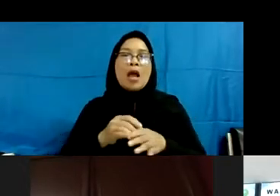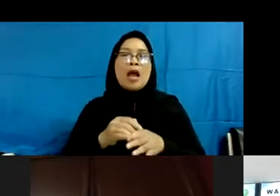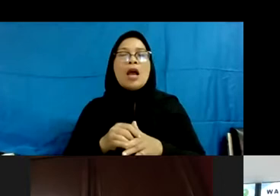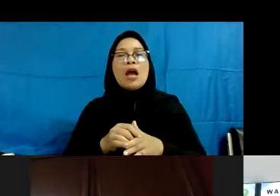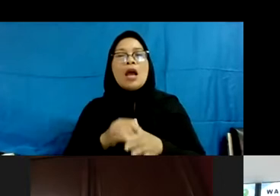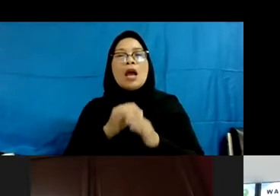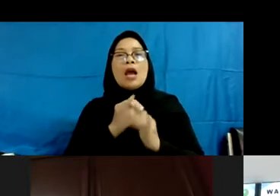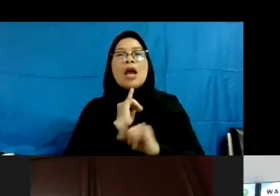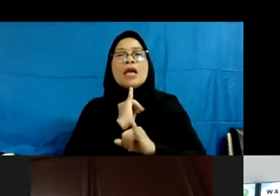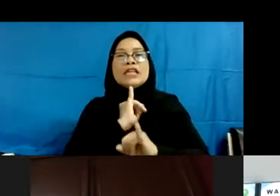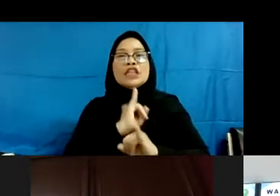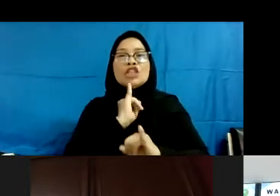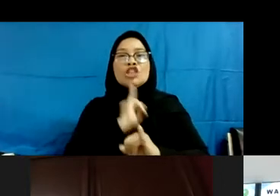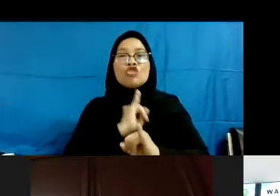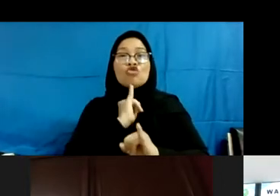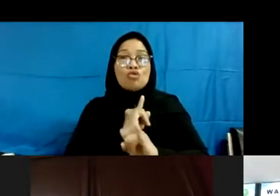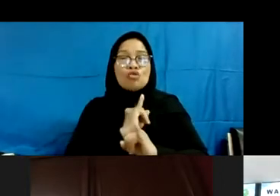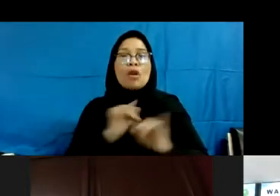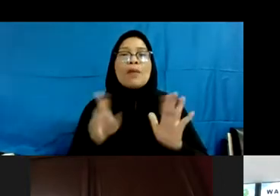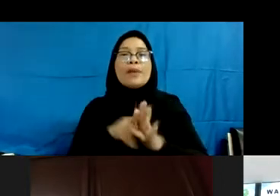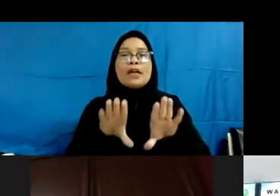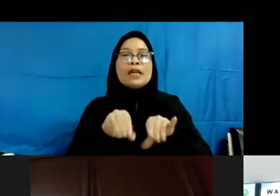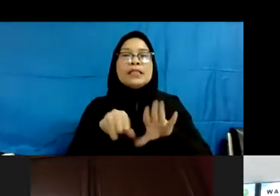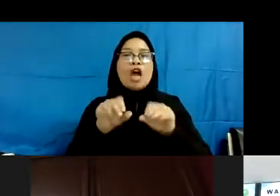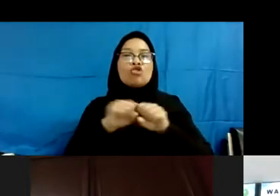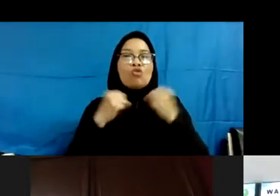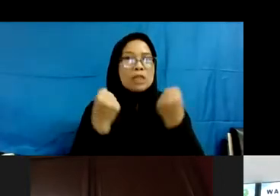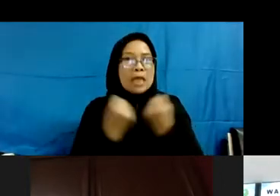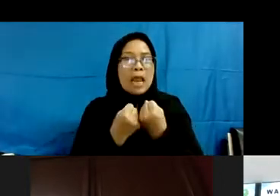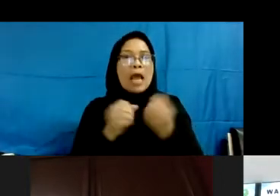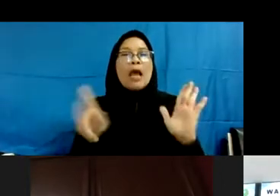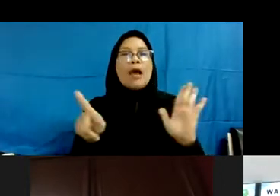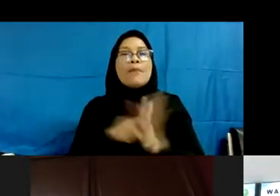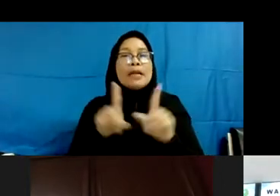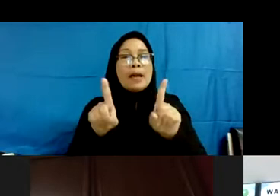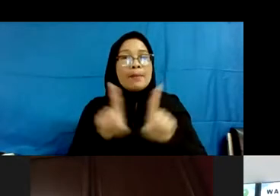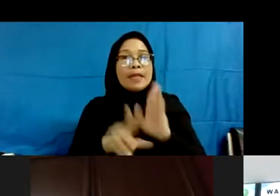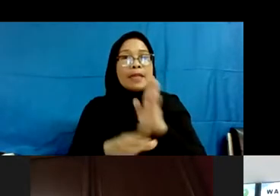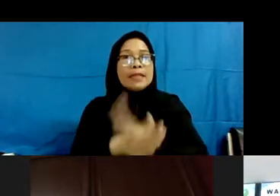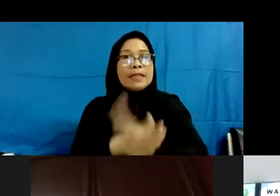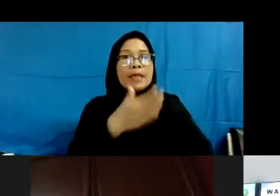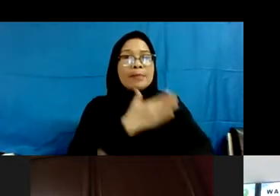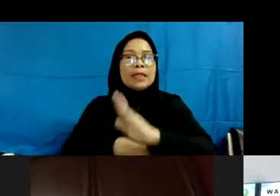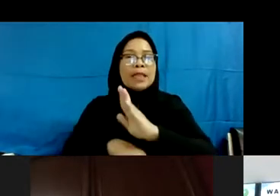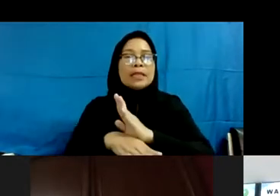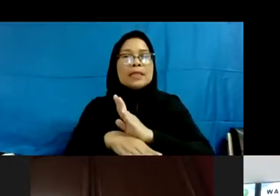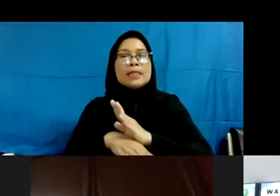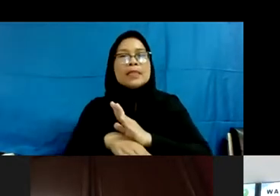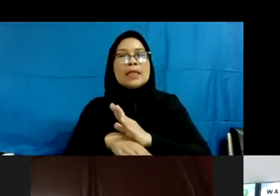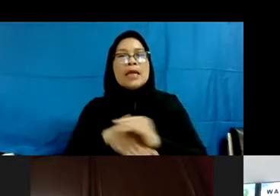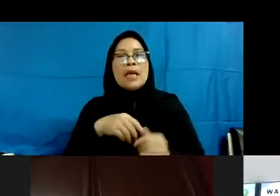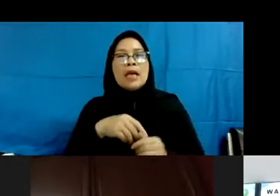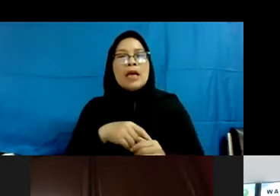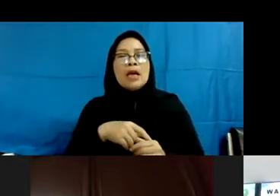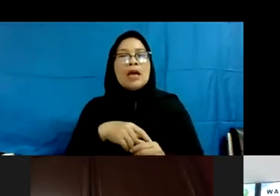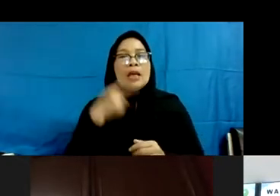para pekerja sosial, atau para pendamping disabilitas yang terkait dengan disabilitas netra.